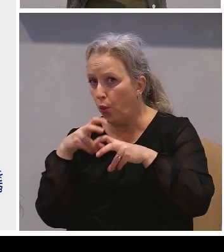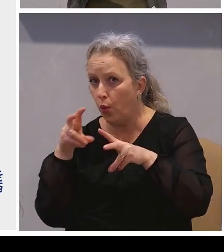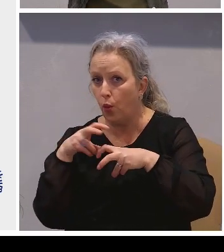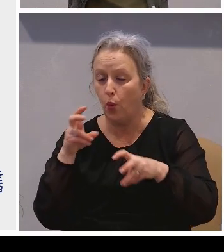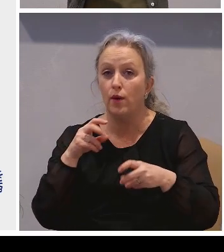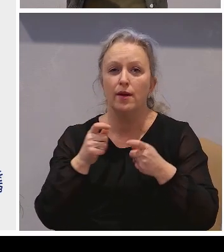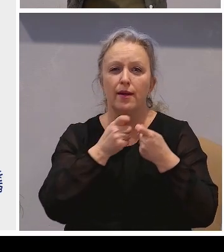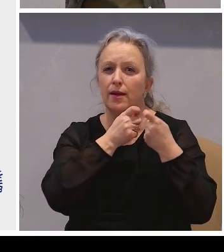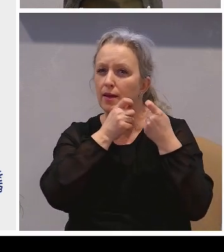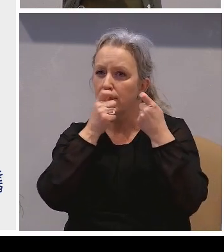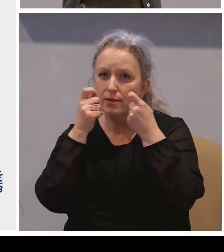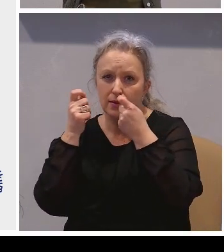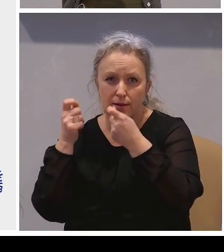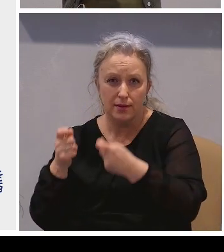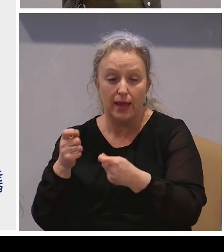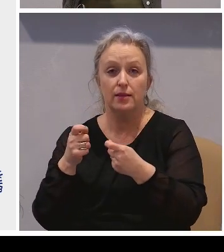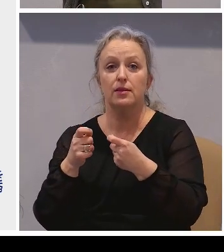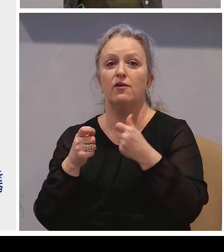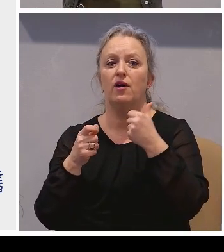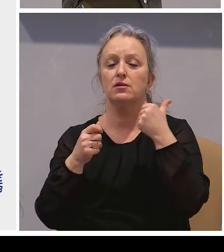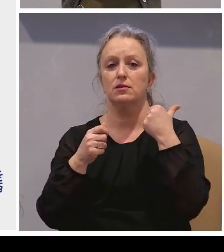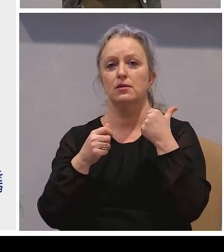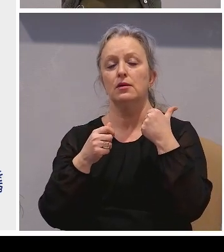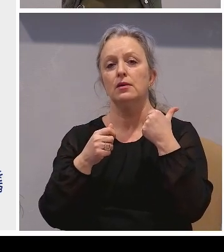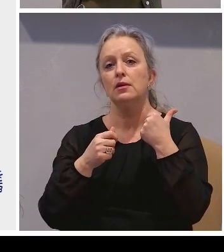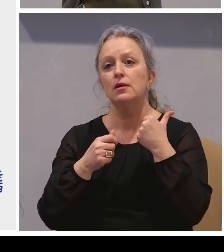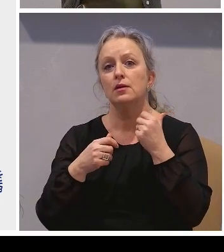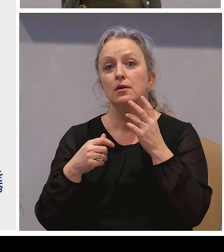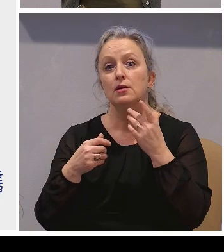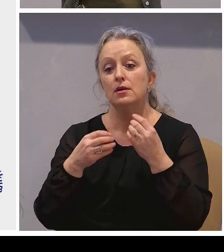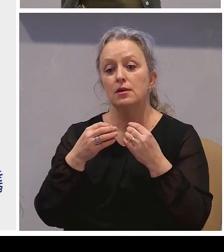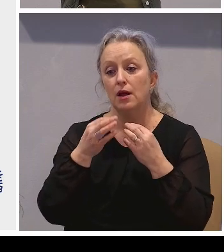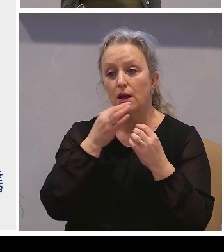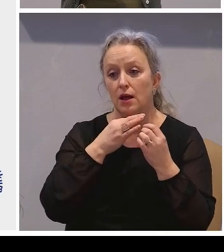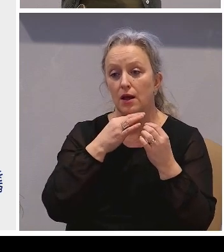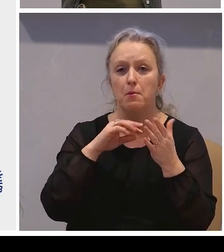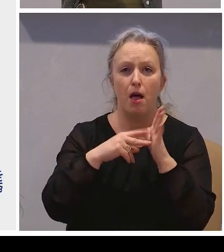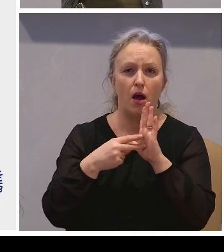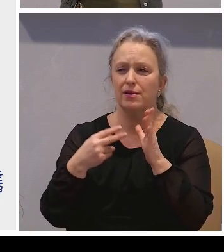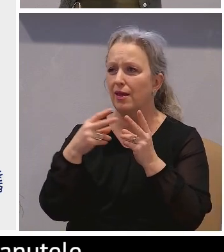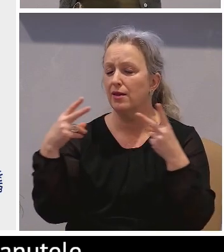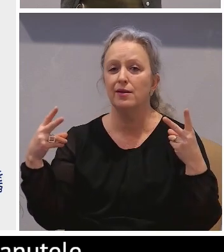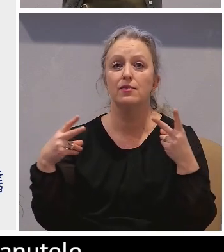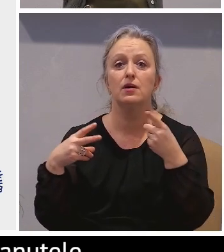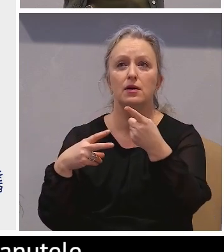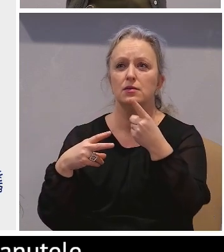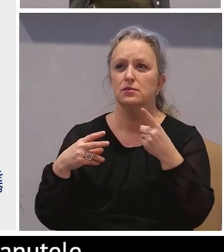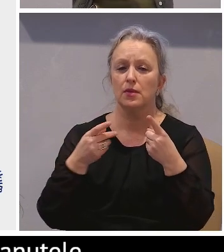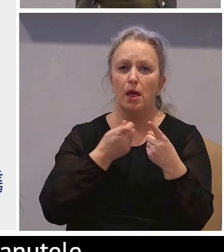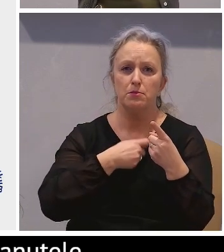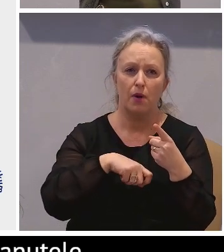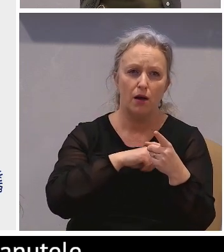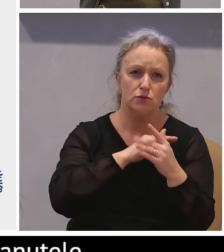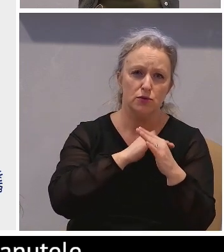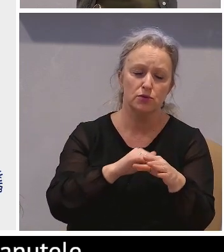than adults, but studies currently going on meil in kasutusel olevad ristiplaan, several et countries on Prantsuse ja